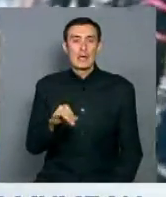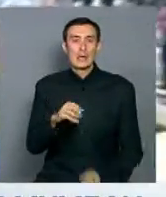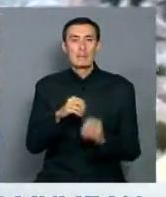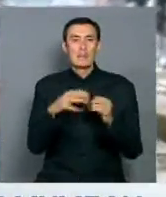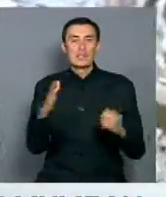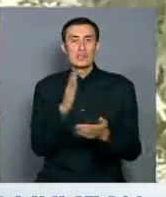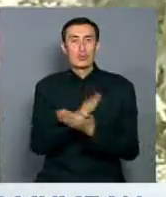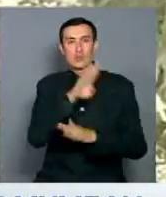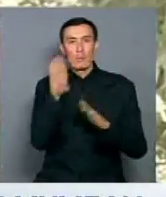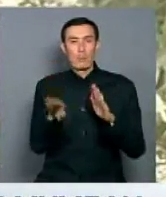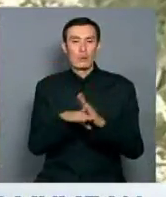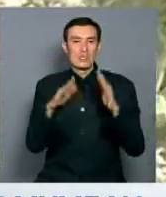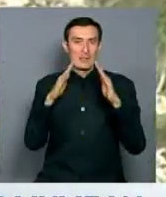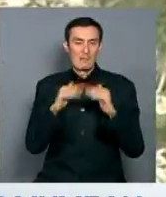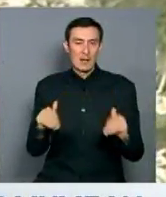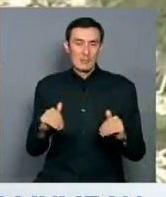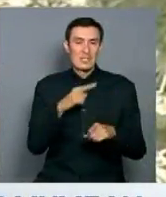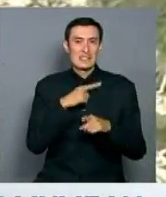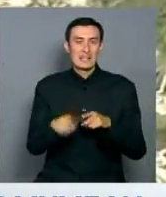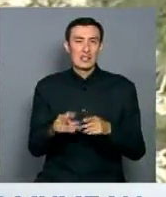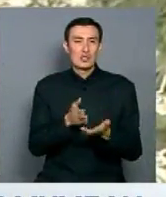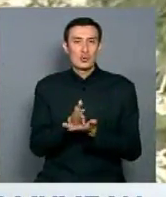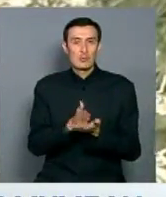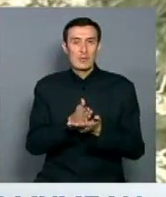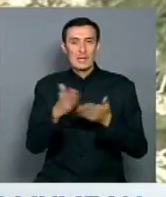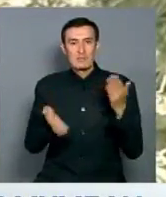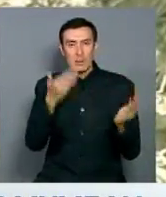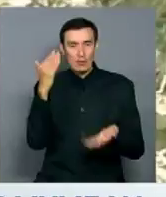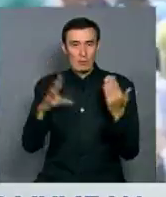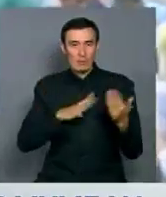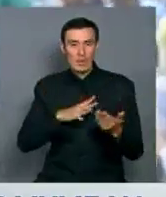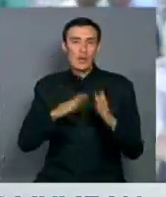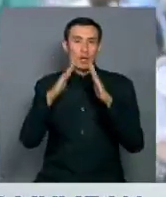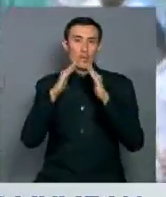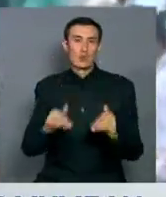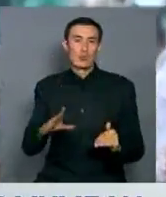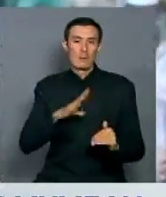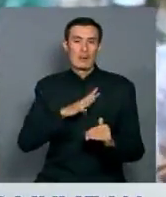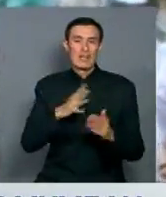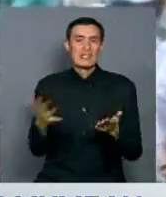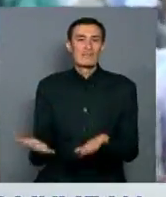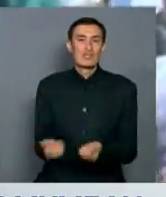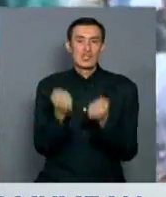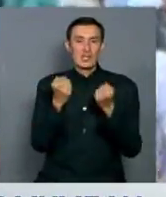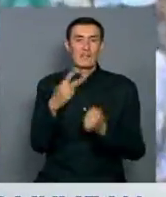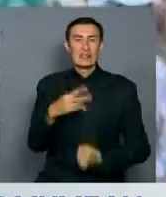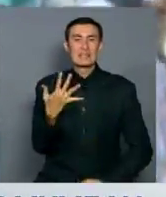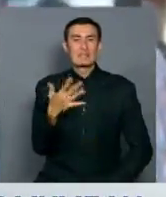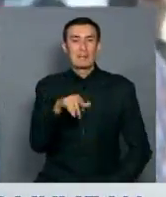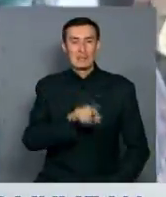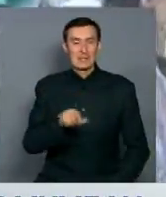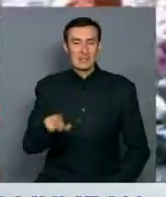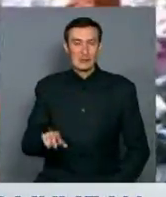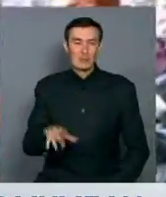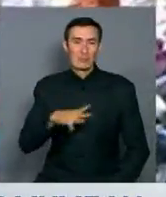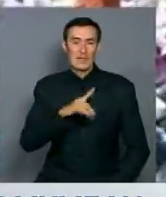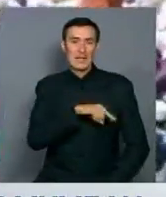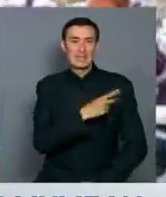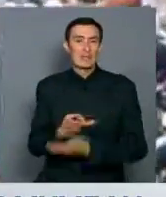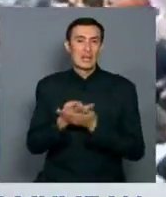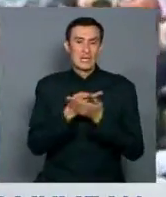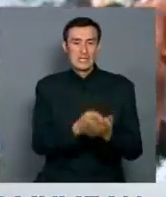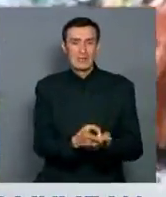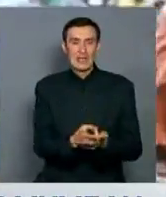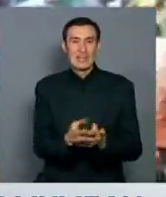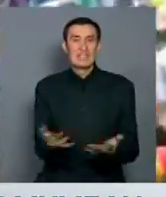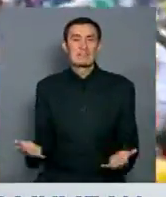тем, как сообщают экстренные службы мегаполиса, всего из-под обломков рухнувшего дома были извлечены 25 пострадавших. Они